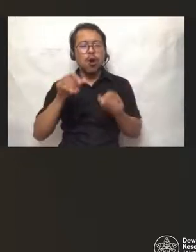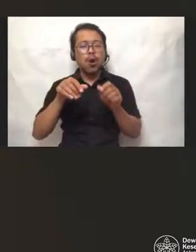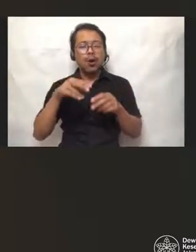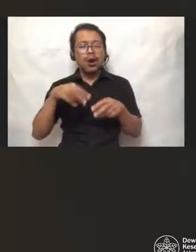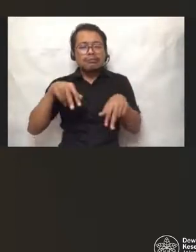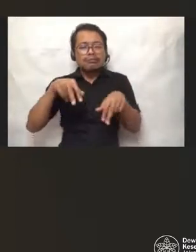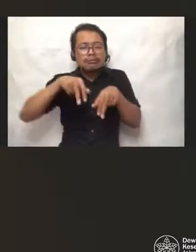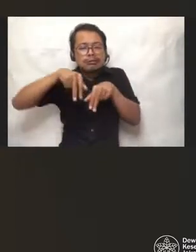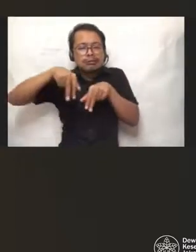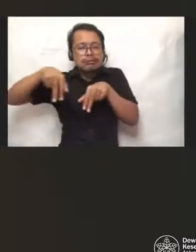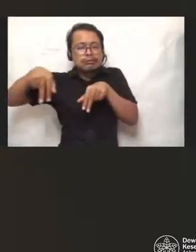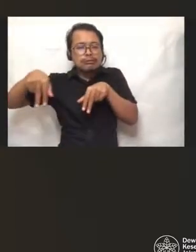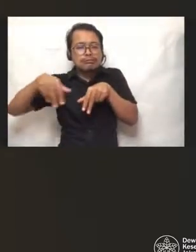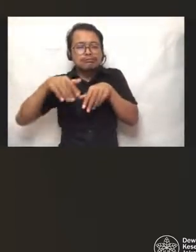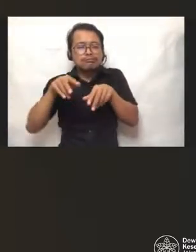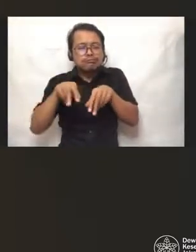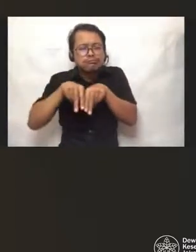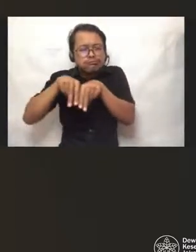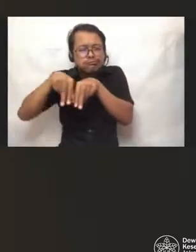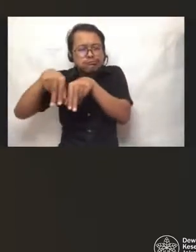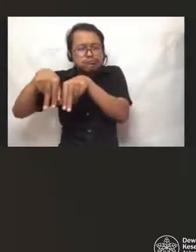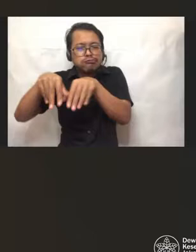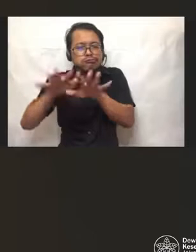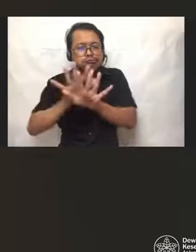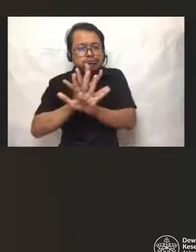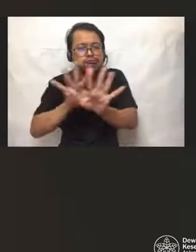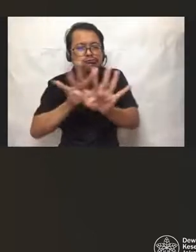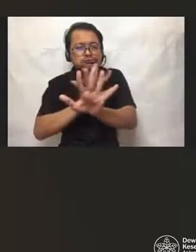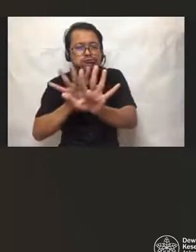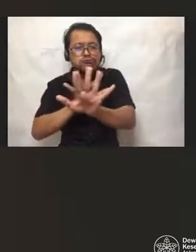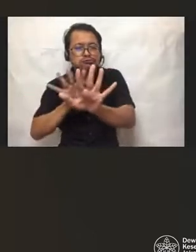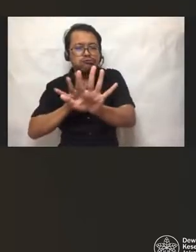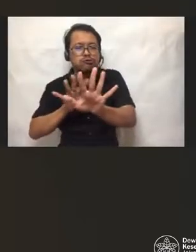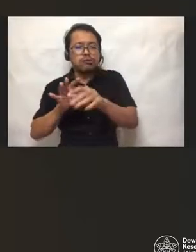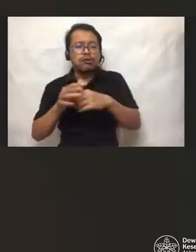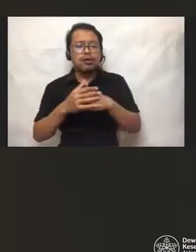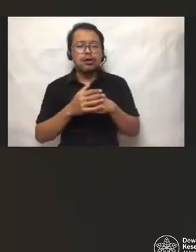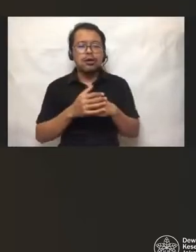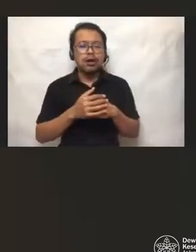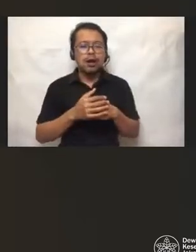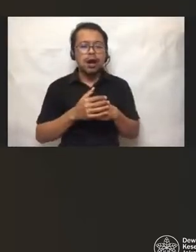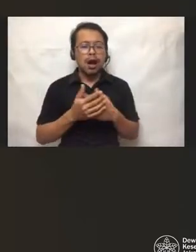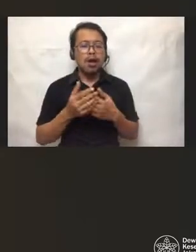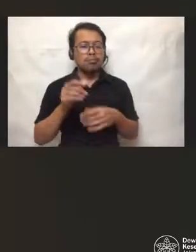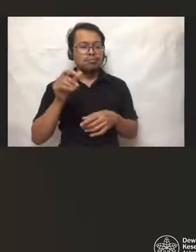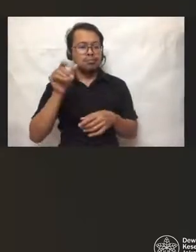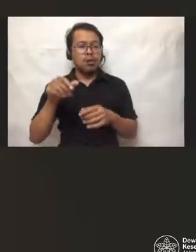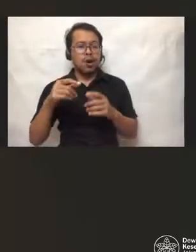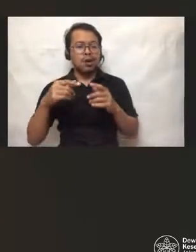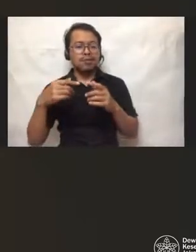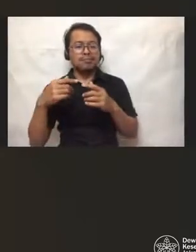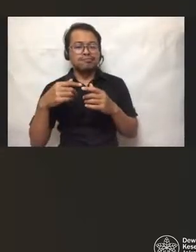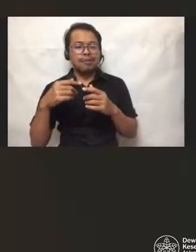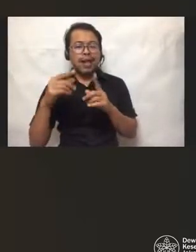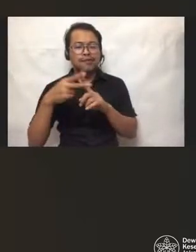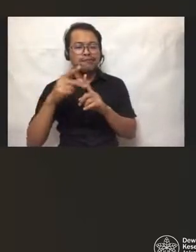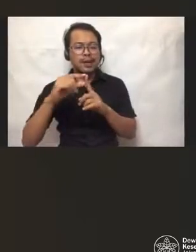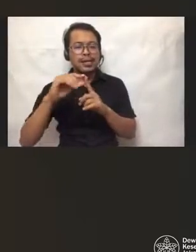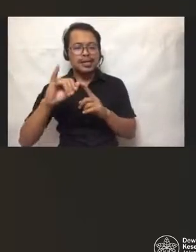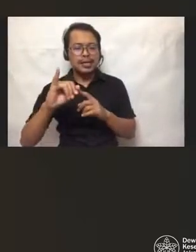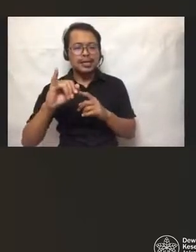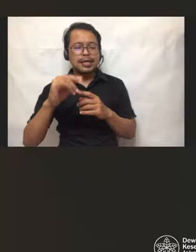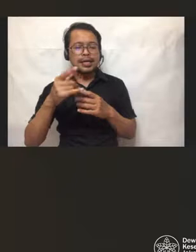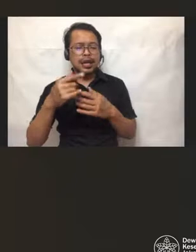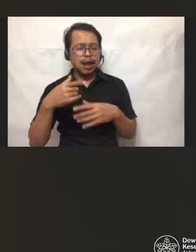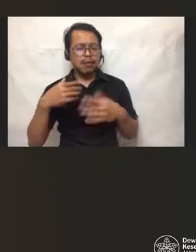berdempetan. Dominasi pendukung Panglima FPI yang mengenakan seragam jubah putih dan rajin meneriakkan